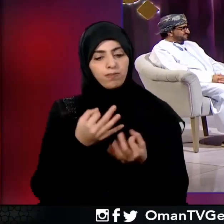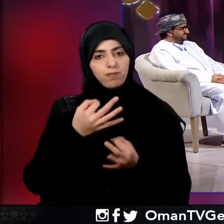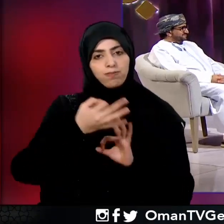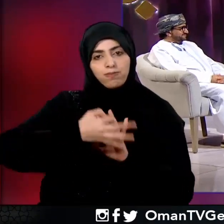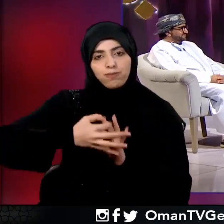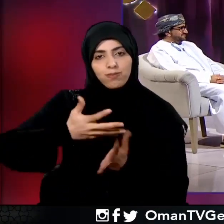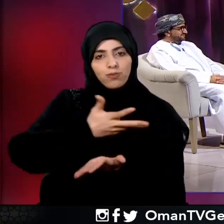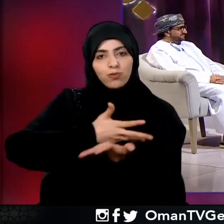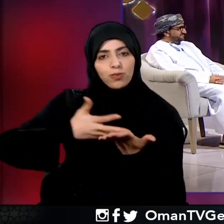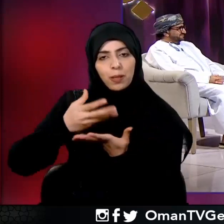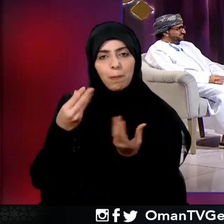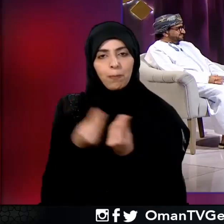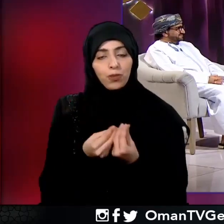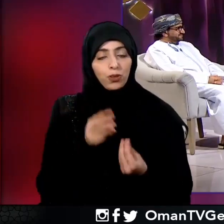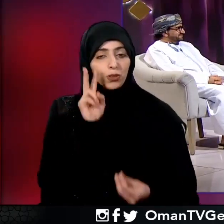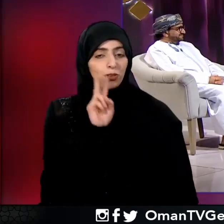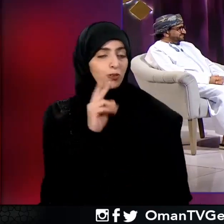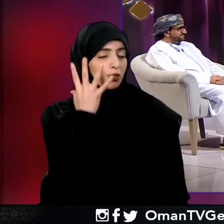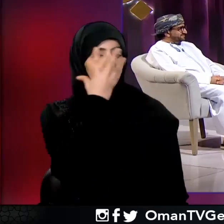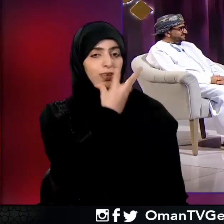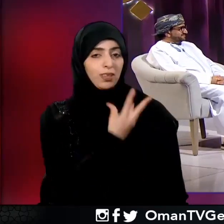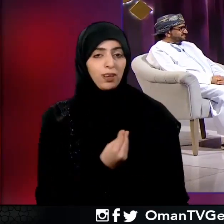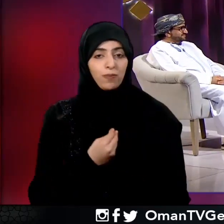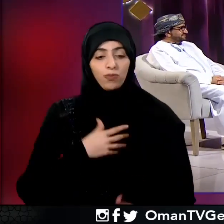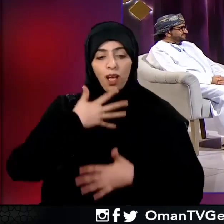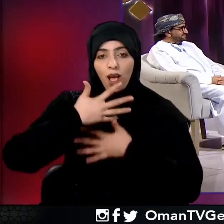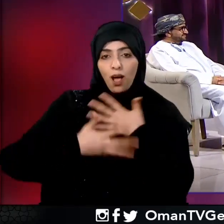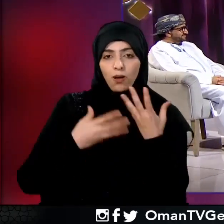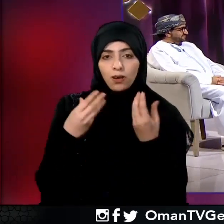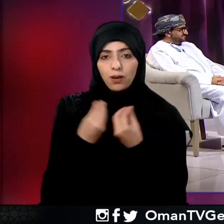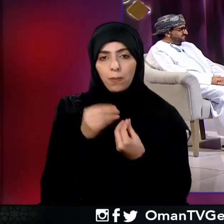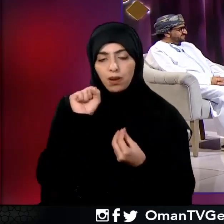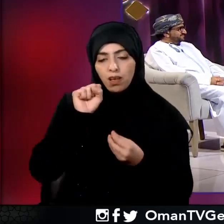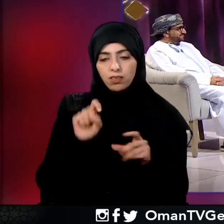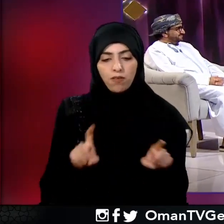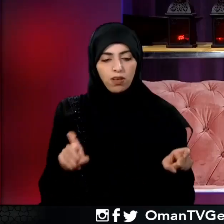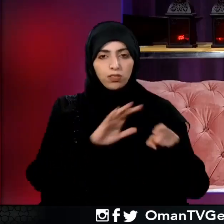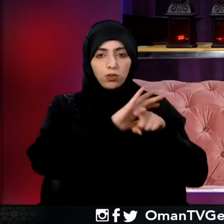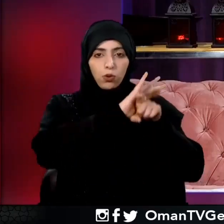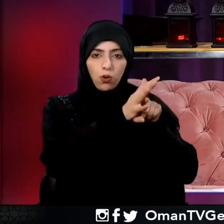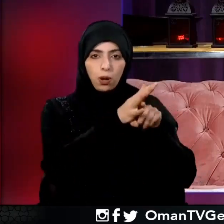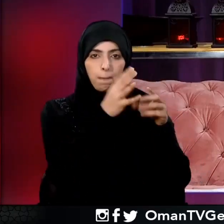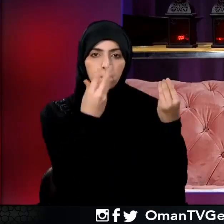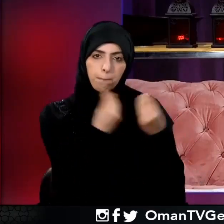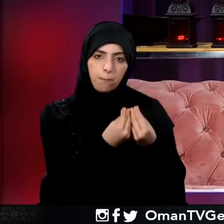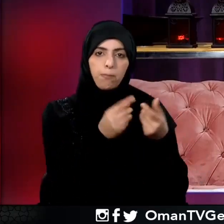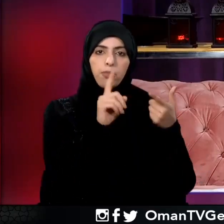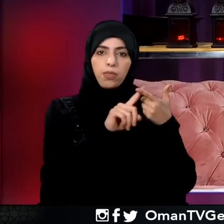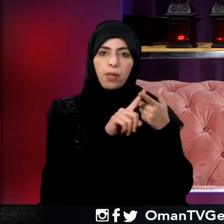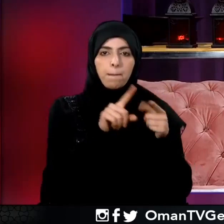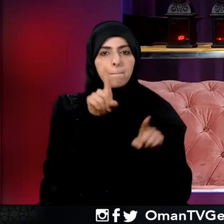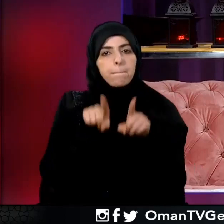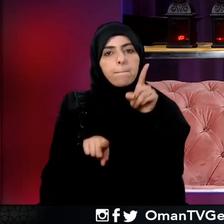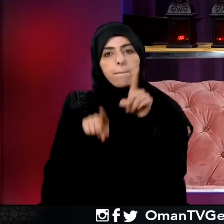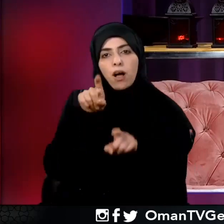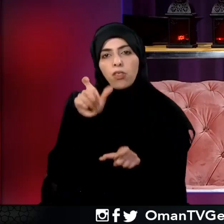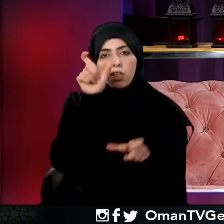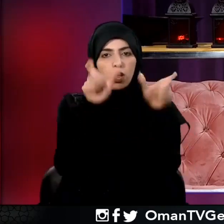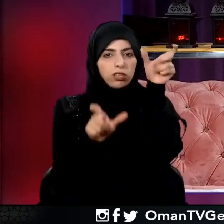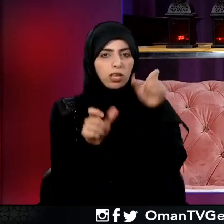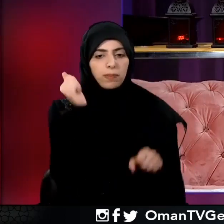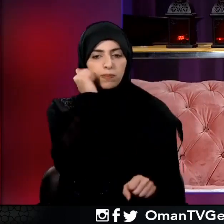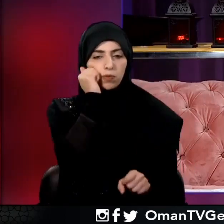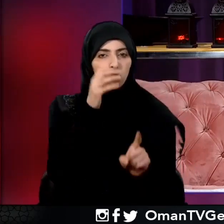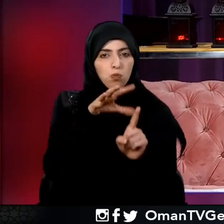دكتور راشد مجددا، وكنا نحاول الربط بين جائحة كوفيد 19 وبعض الأعراض التي